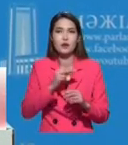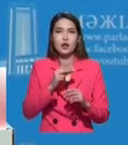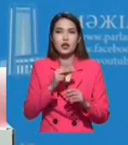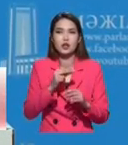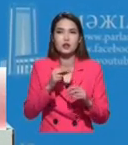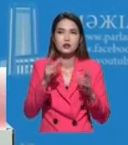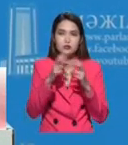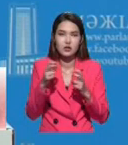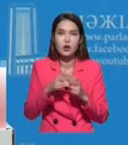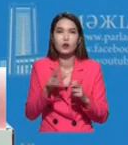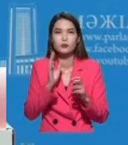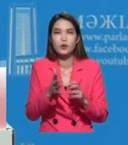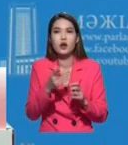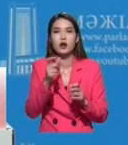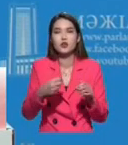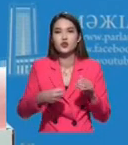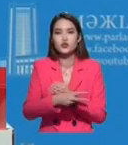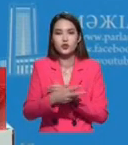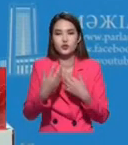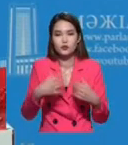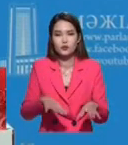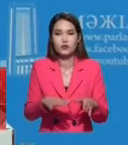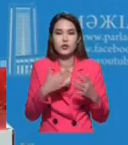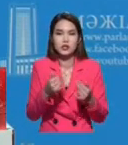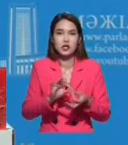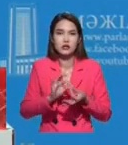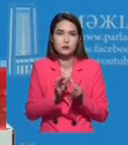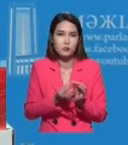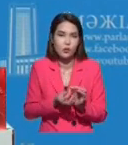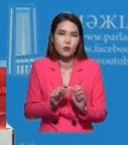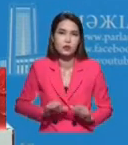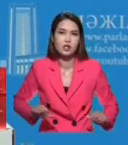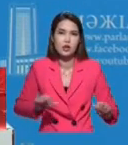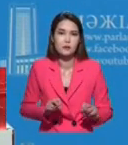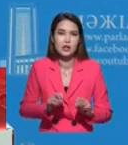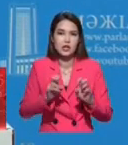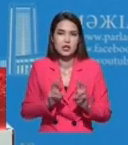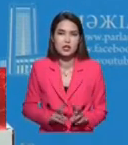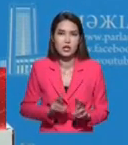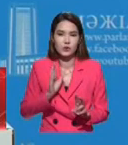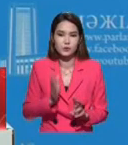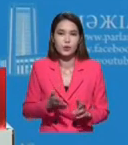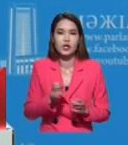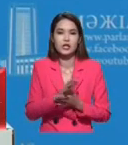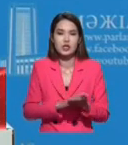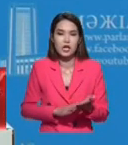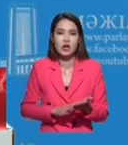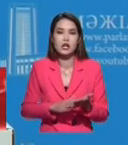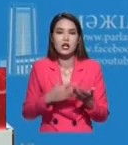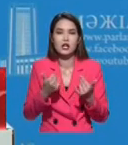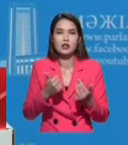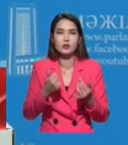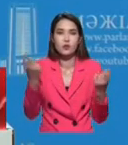данное преступление. Сразу же проведена была дисциплинарная комиссия. Данные люди уволены по отрицательным